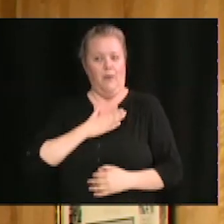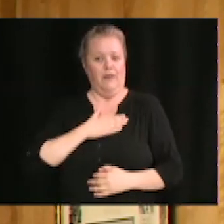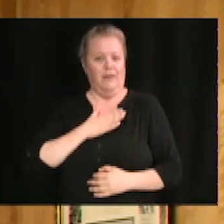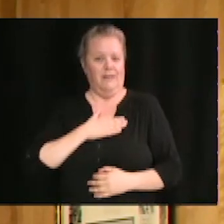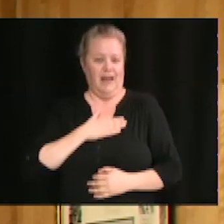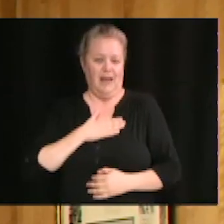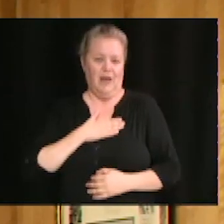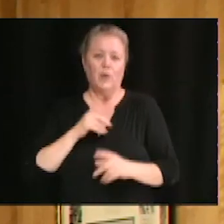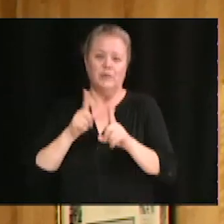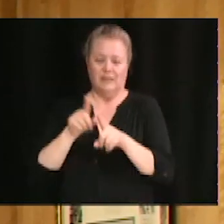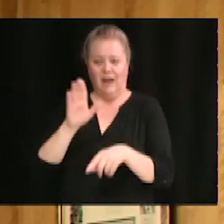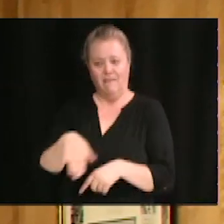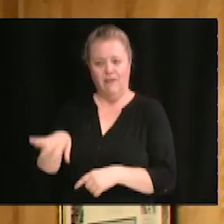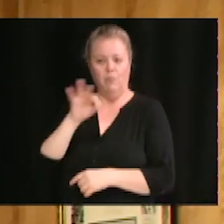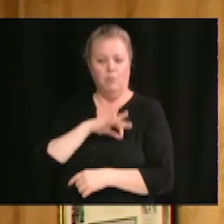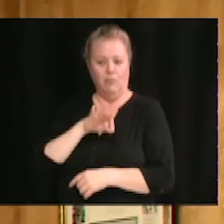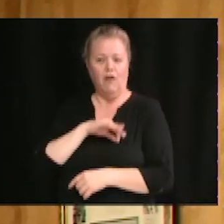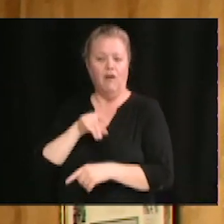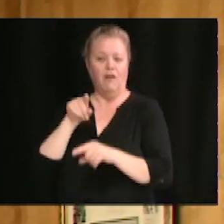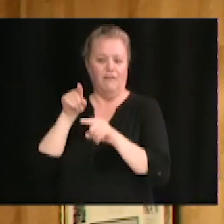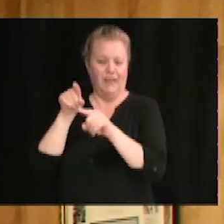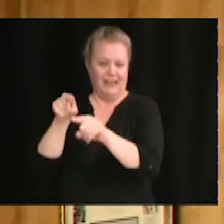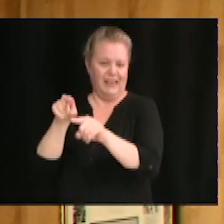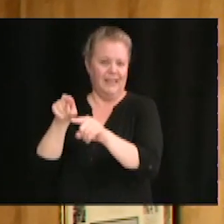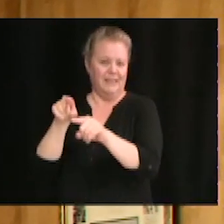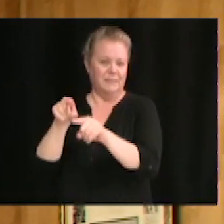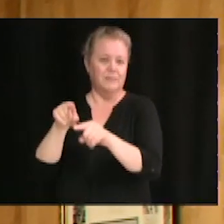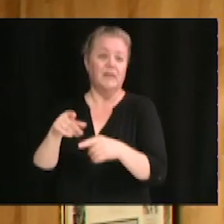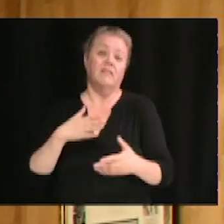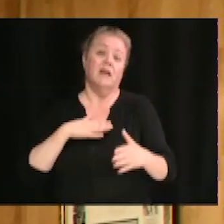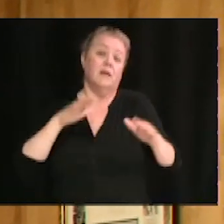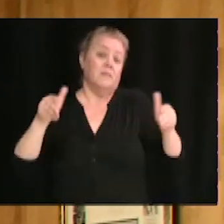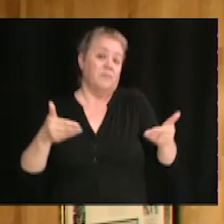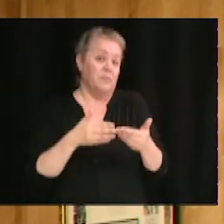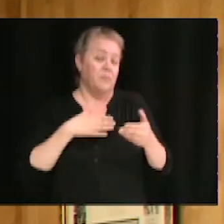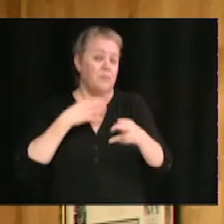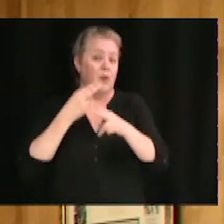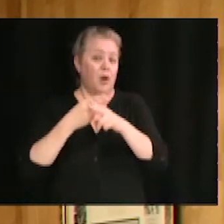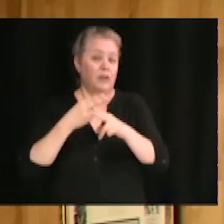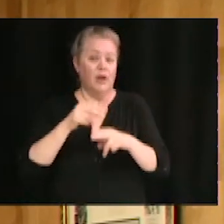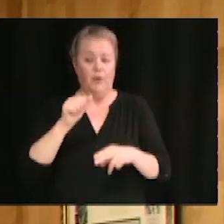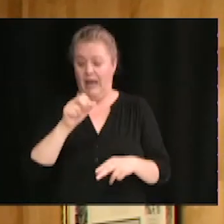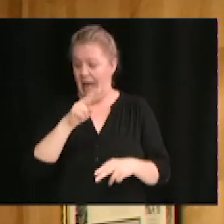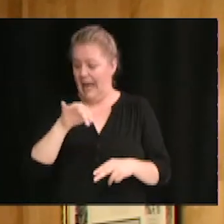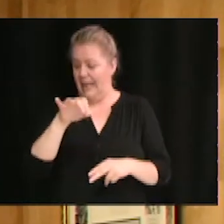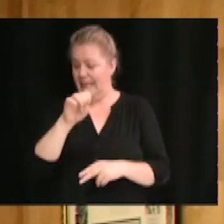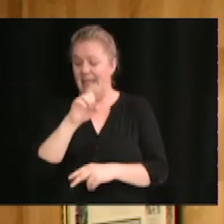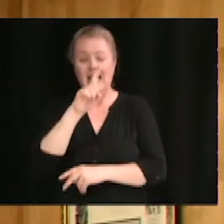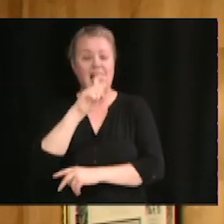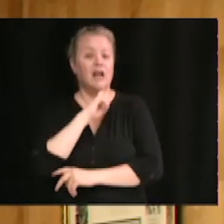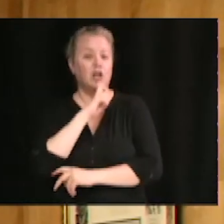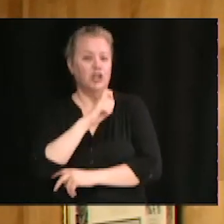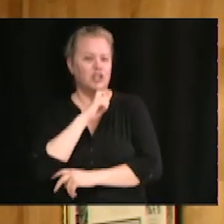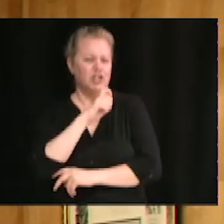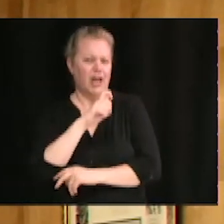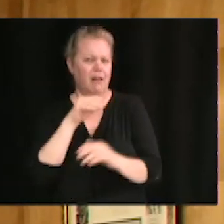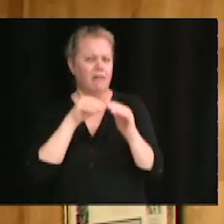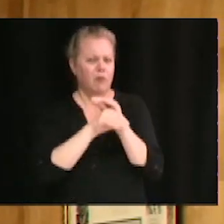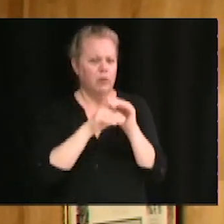soutenus par l'opération rentrée scolaire. Je me présente, Annie Larochelle, de la fondation... Non, excusez.